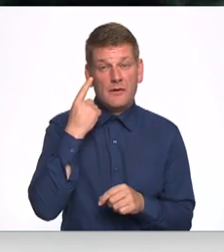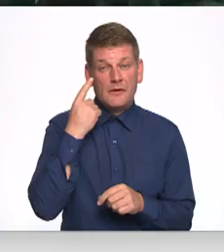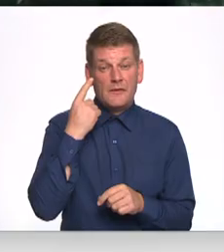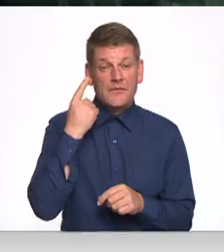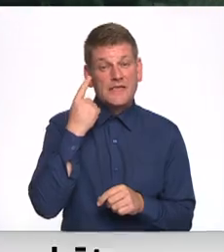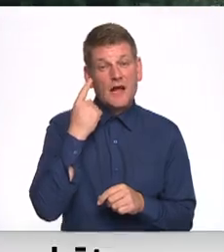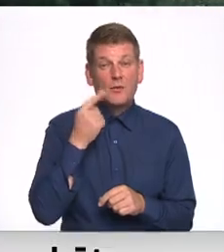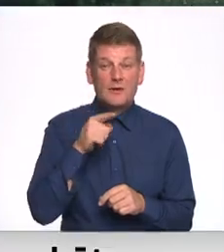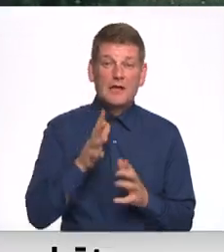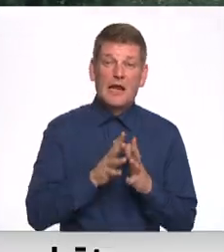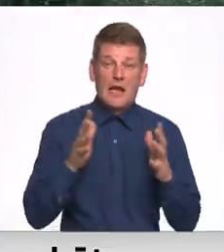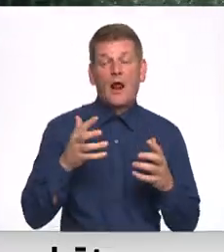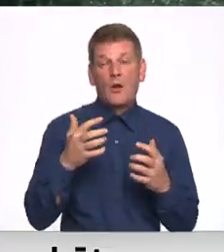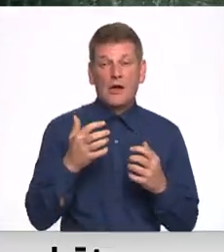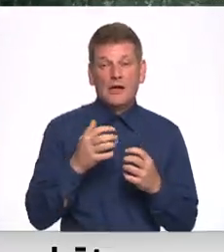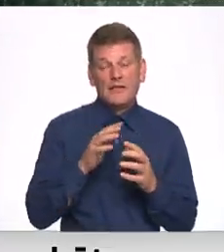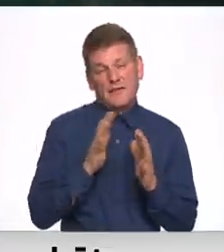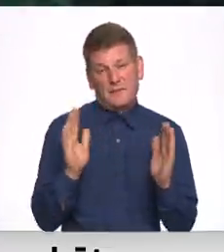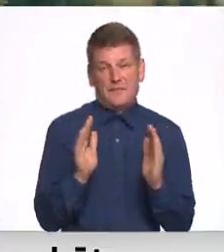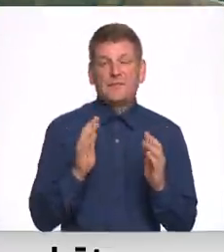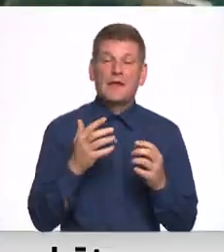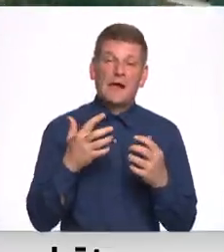tādu palielāku karabāzi,